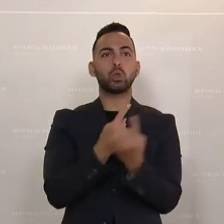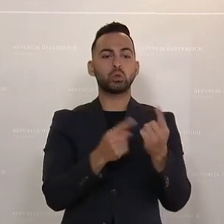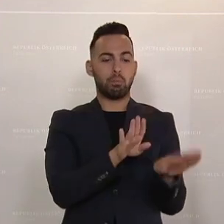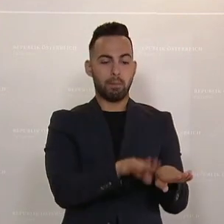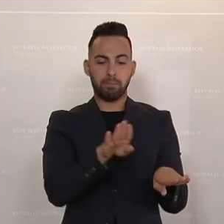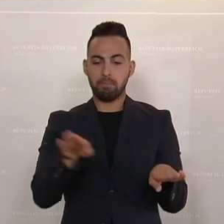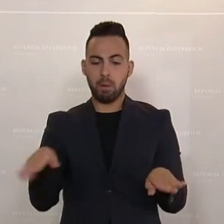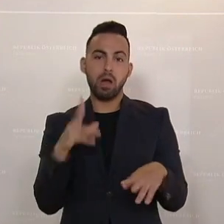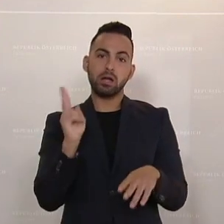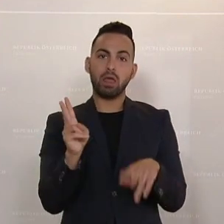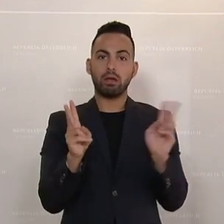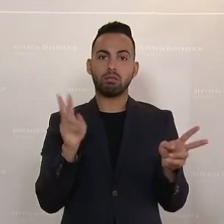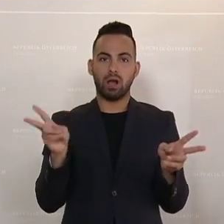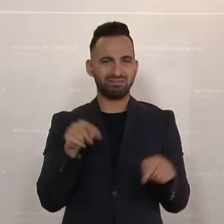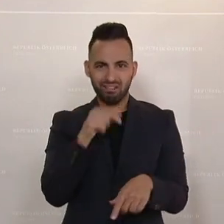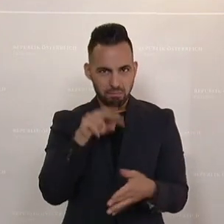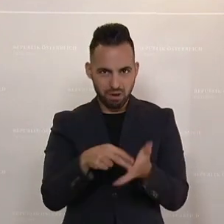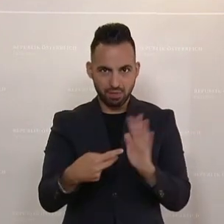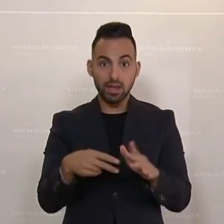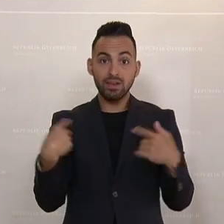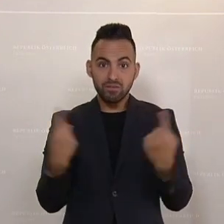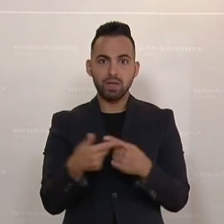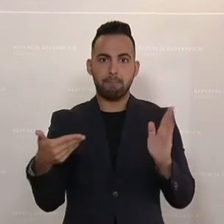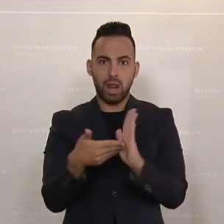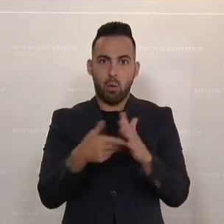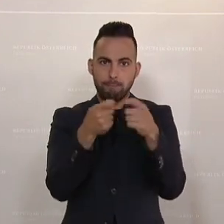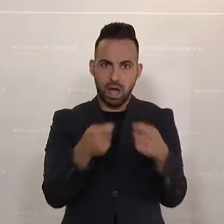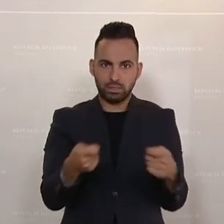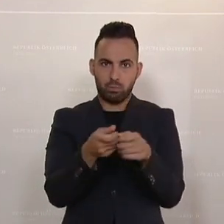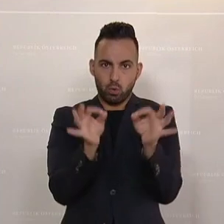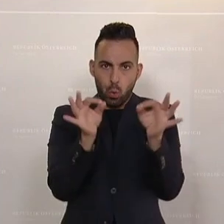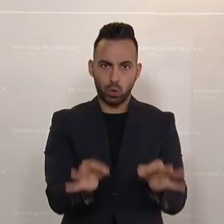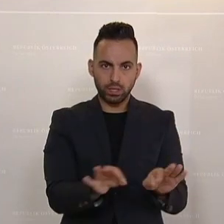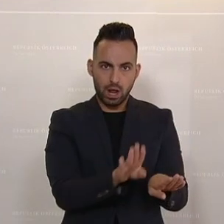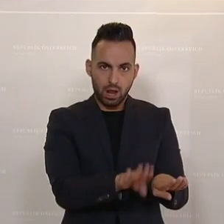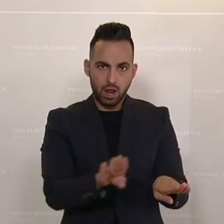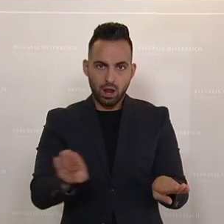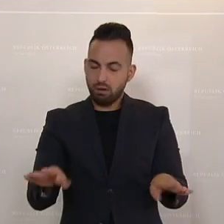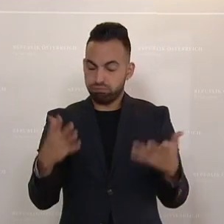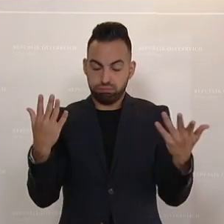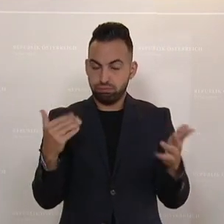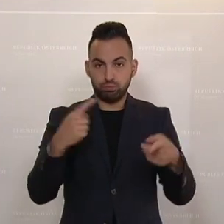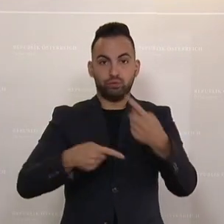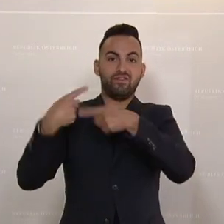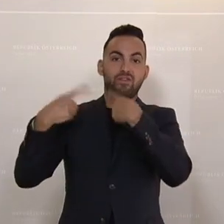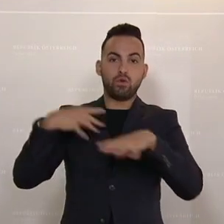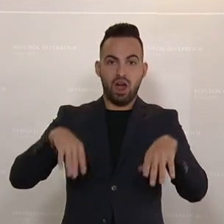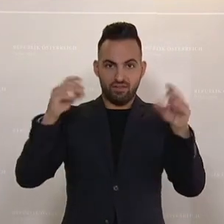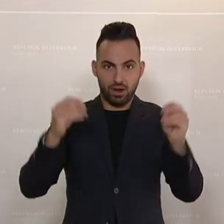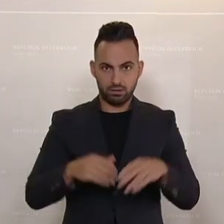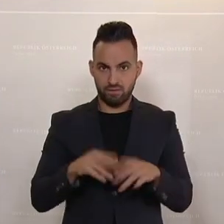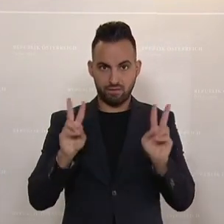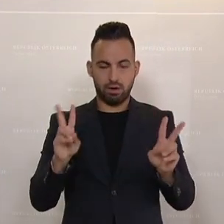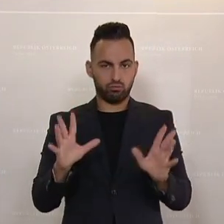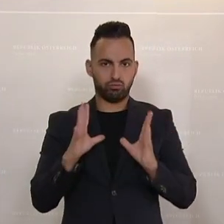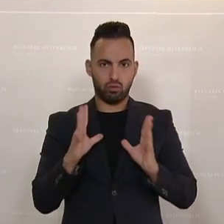ist kein Plan. Das, was fehlt, sind hier die konkreten Maßnahmen, die gesetzt werden müssen. Und da müssen wir ganz von vorne anfangen. Und es ist